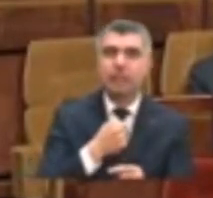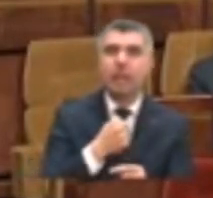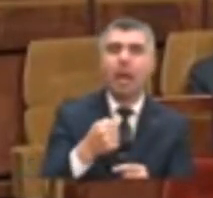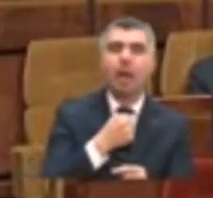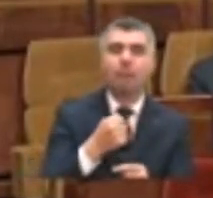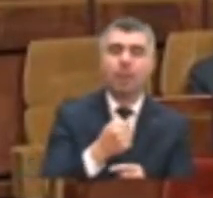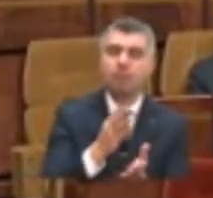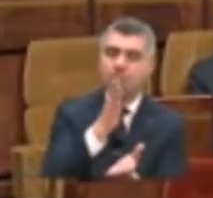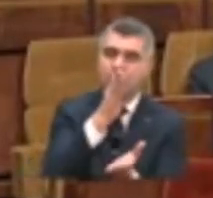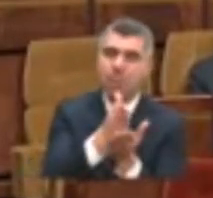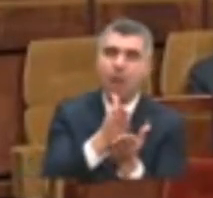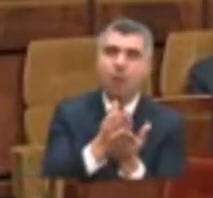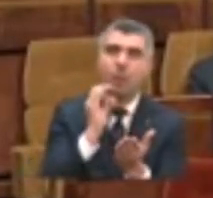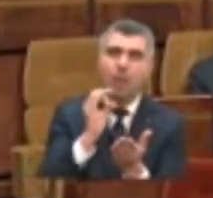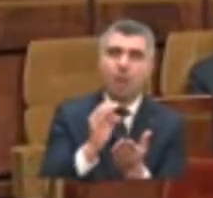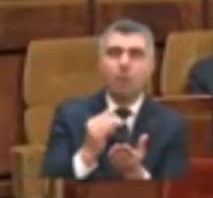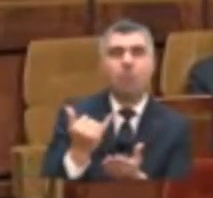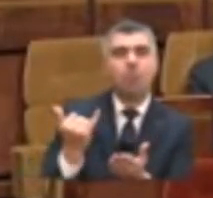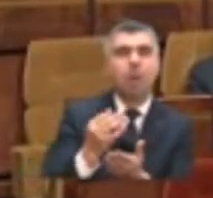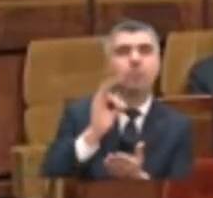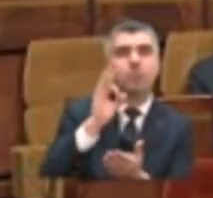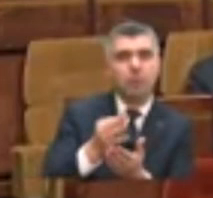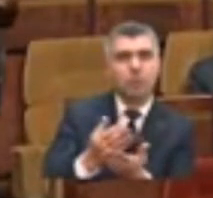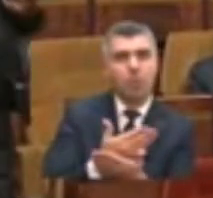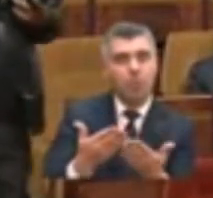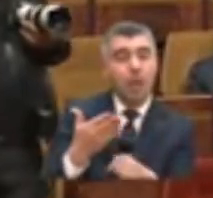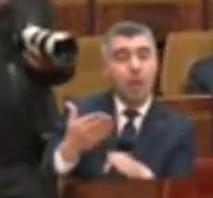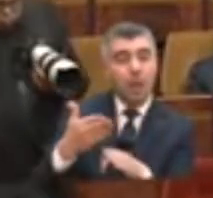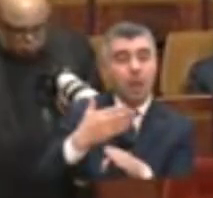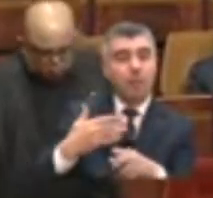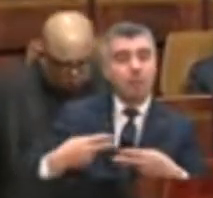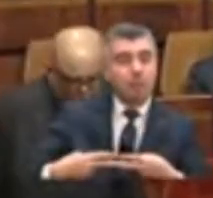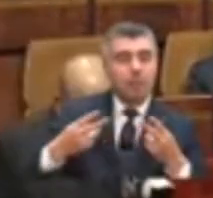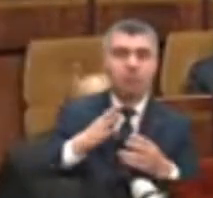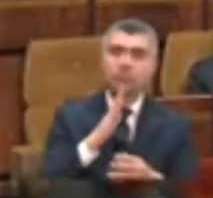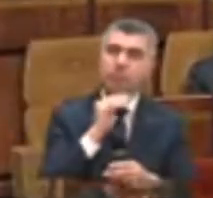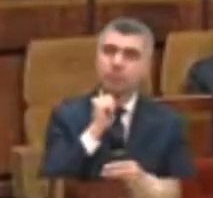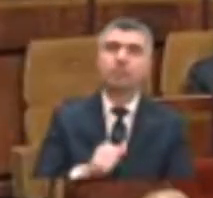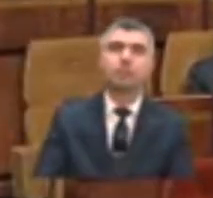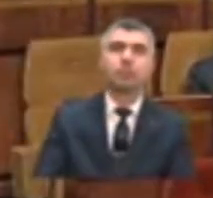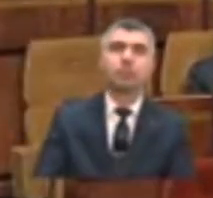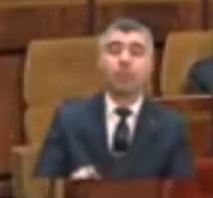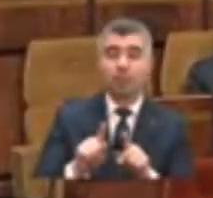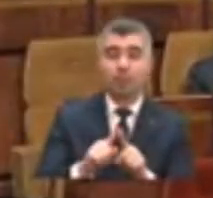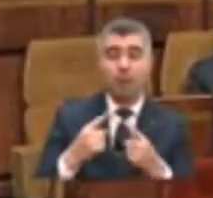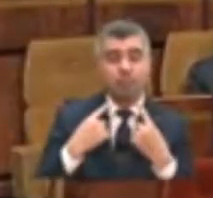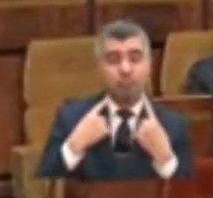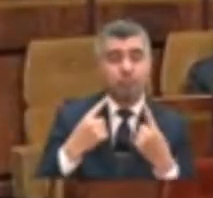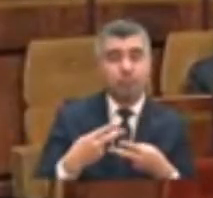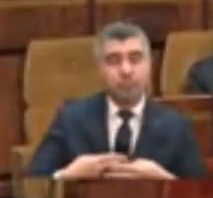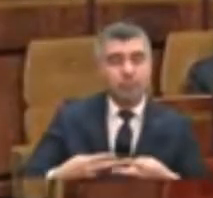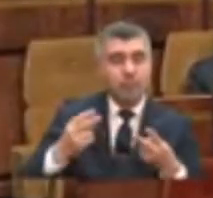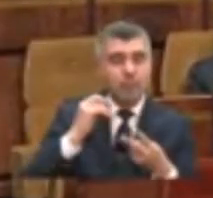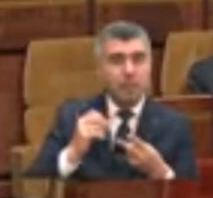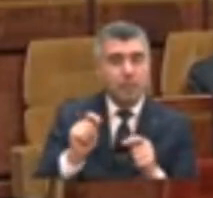واحترافية والتي تتحرى صدقية الخبر قبل نشره وبالدليل. سيد الوزير، خطورة ظاهرة التشهير تكمن في عدم قياس